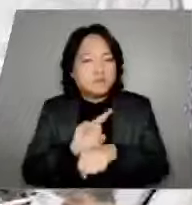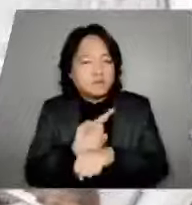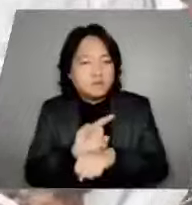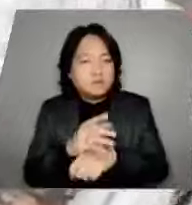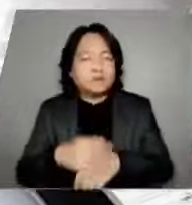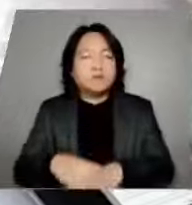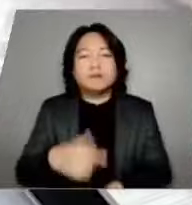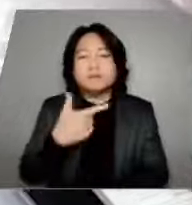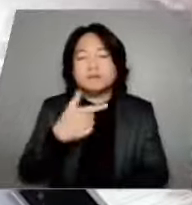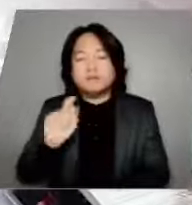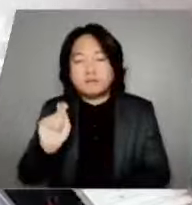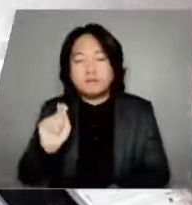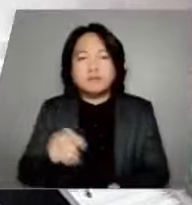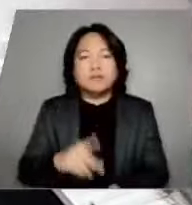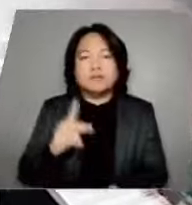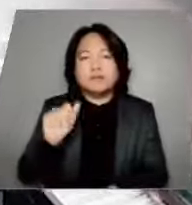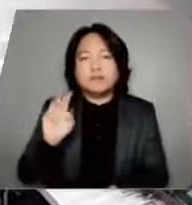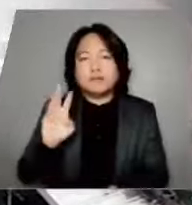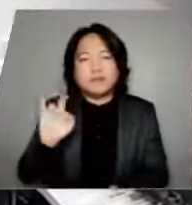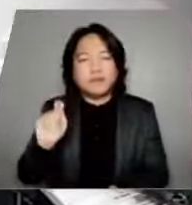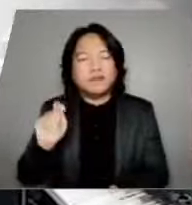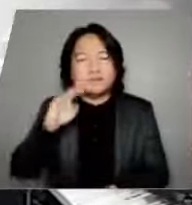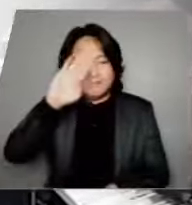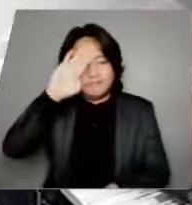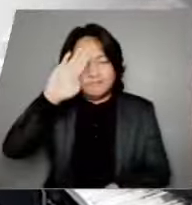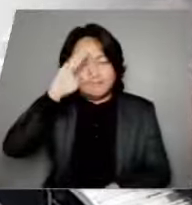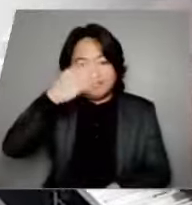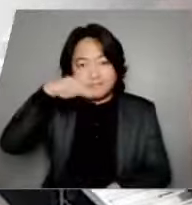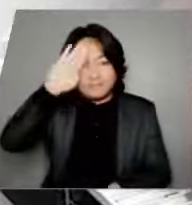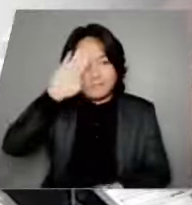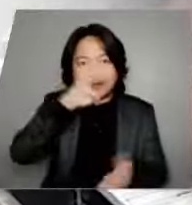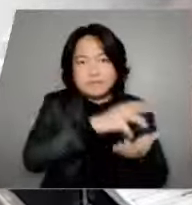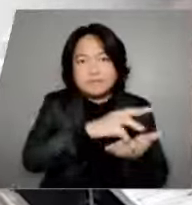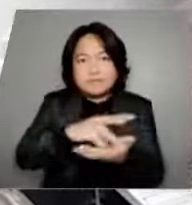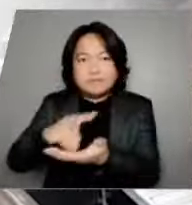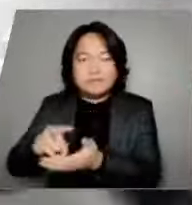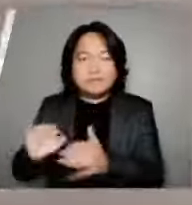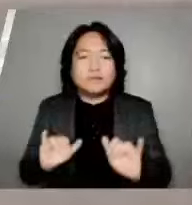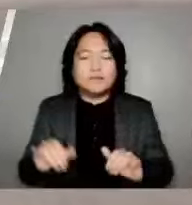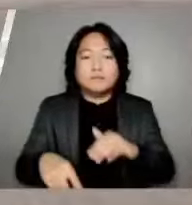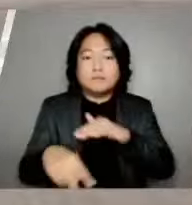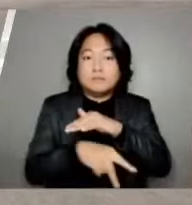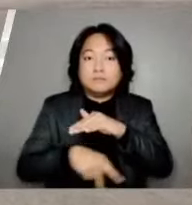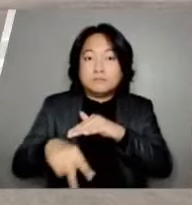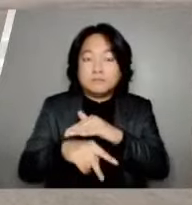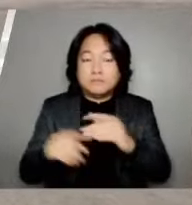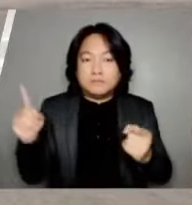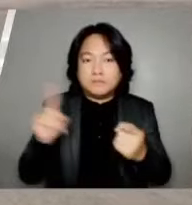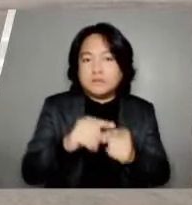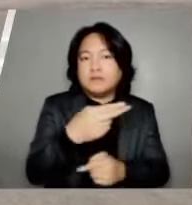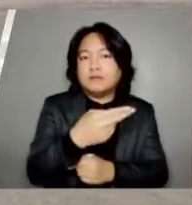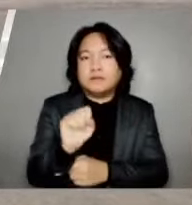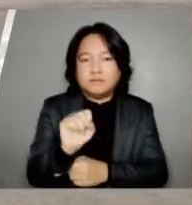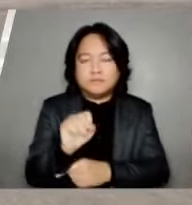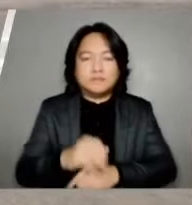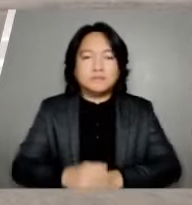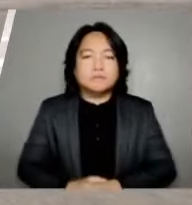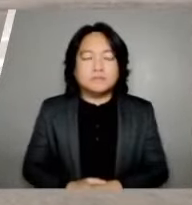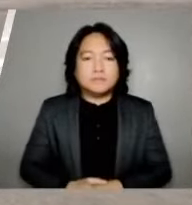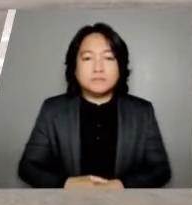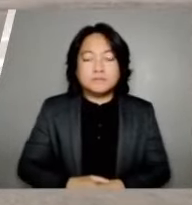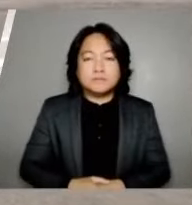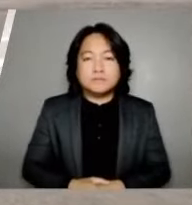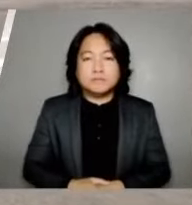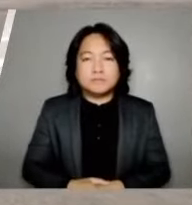all levels. Gayun din sa Tanza Cavite para sa kinder hanggang senior high public schools. Sa Sangley Point sa Cavite, naitala ang